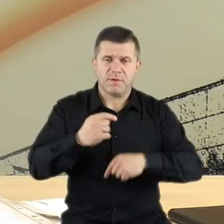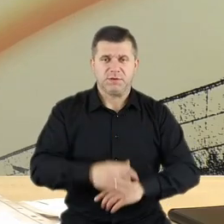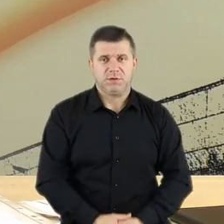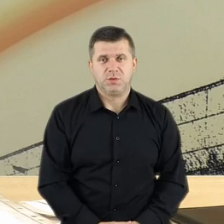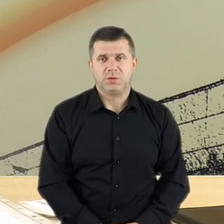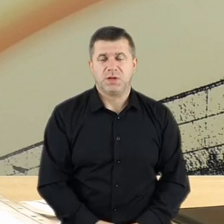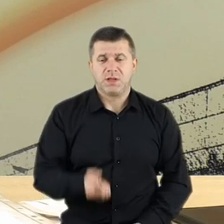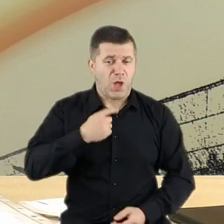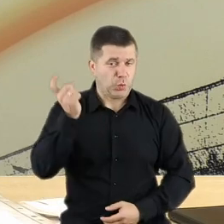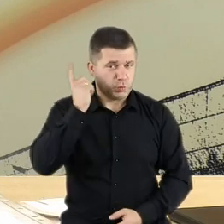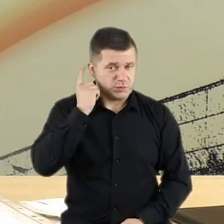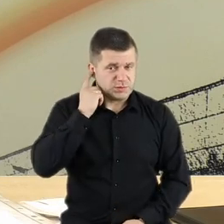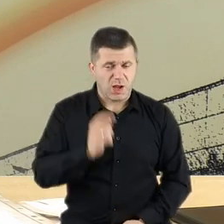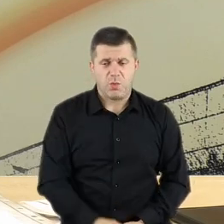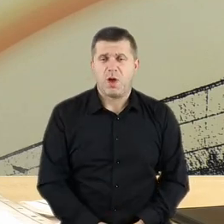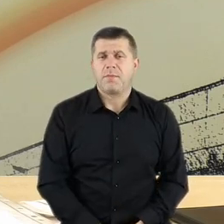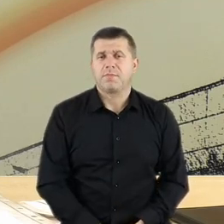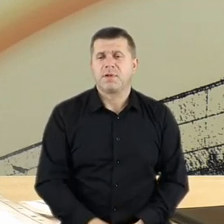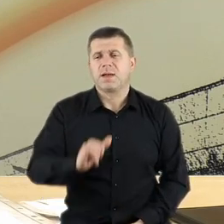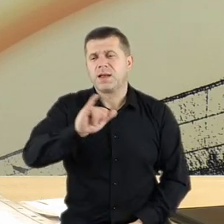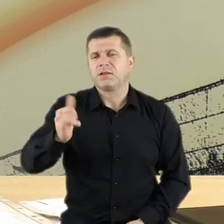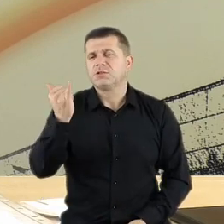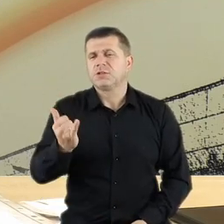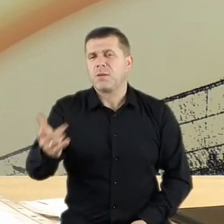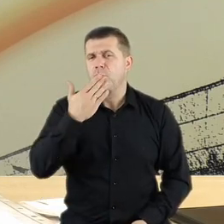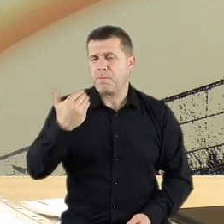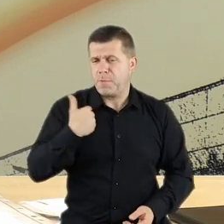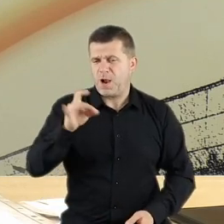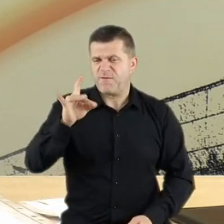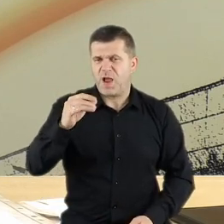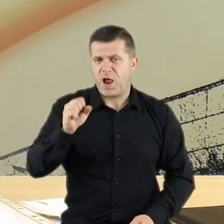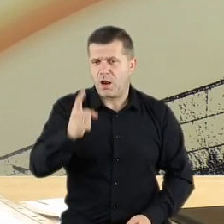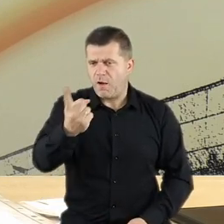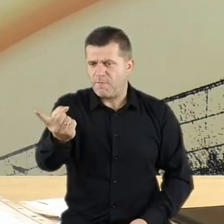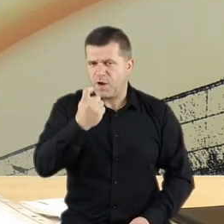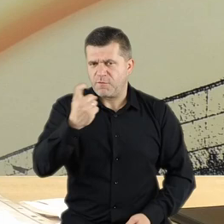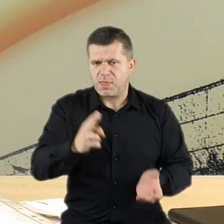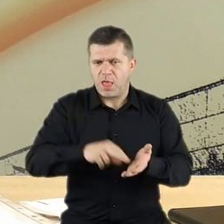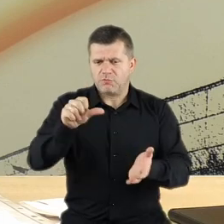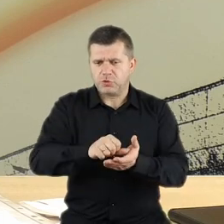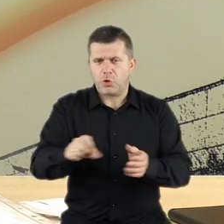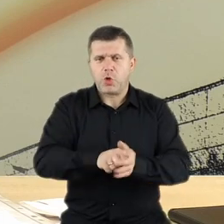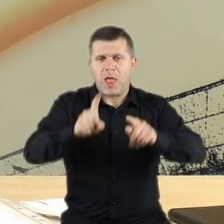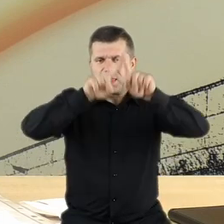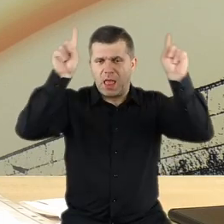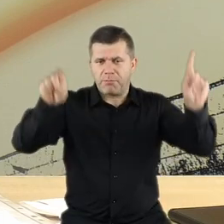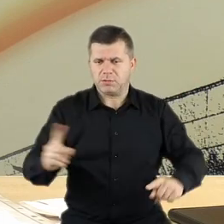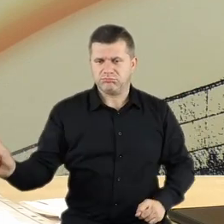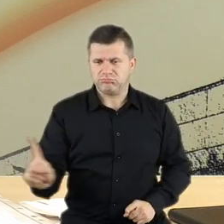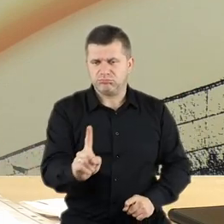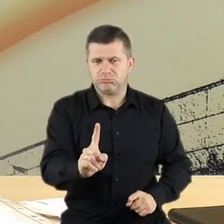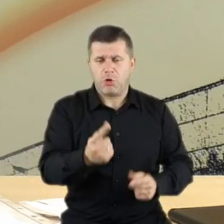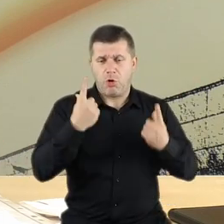usłyszałam że jakieś dziecko mówiło gwarą wywoływała na środek pod tablicę i w obecności całej